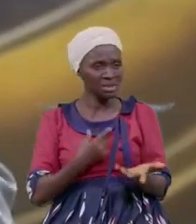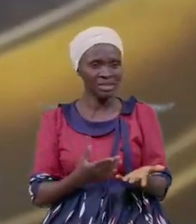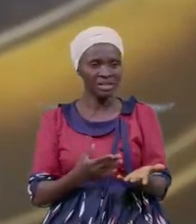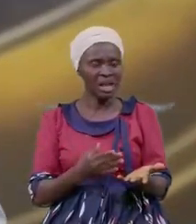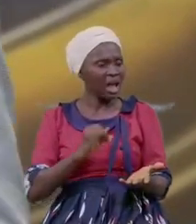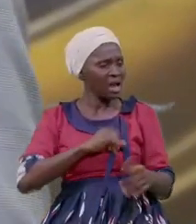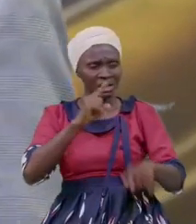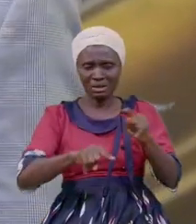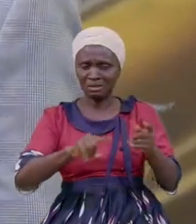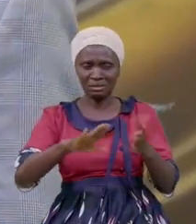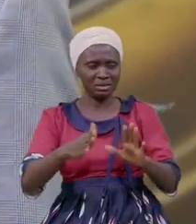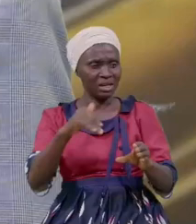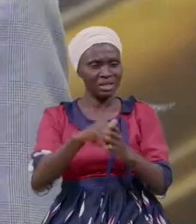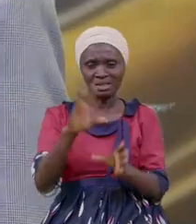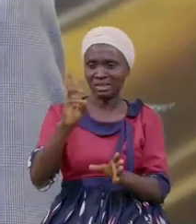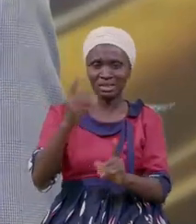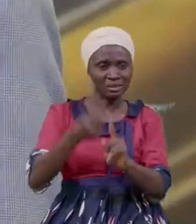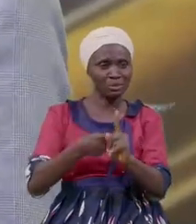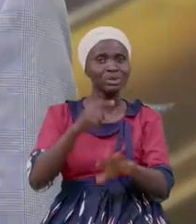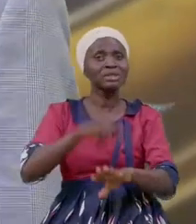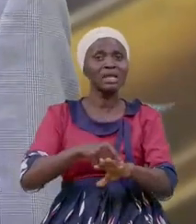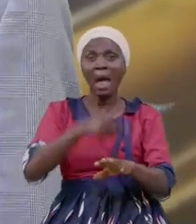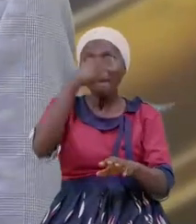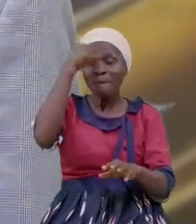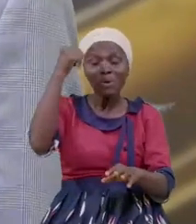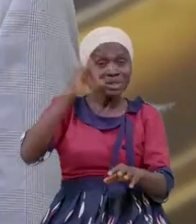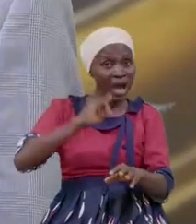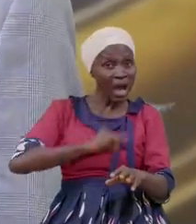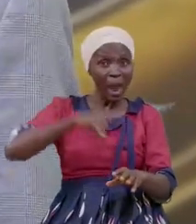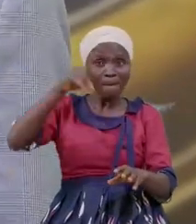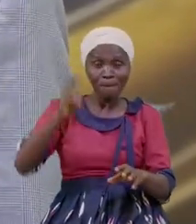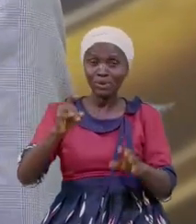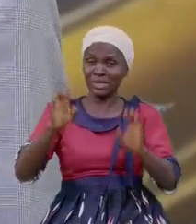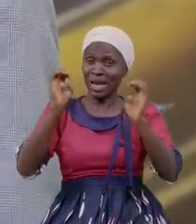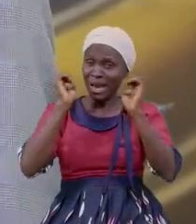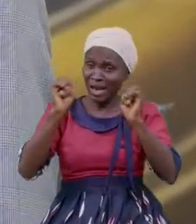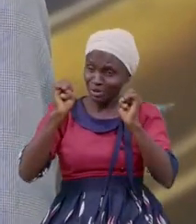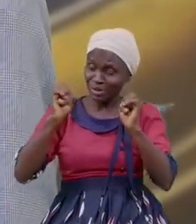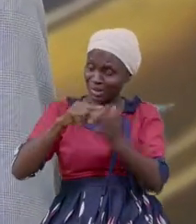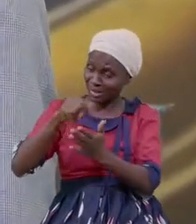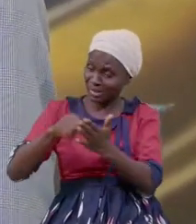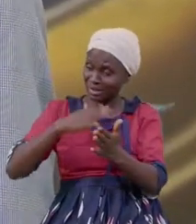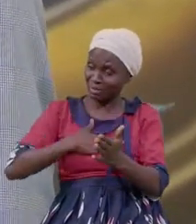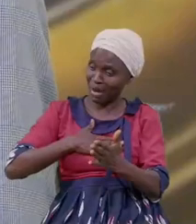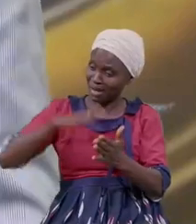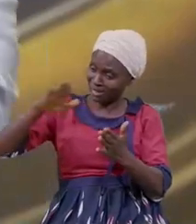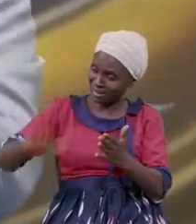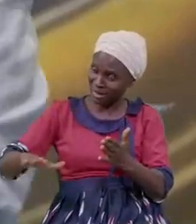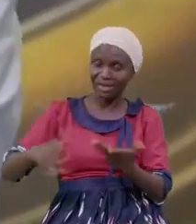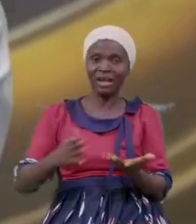6 mois parce que je dois éduquer ce garenfant et il doit devenir il doit